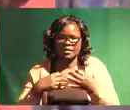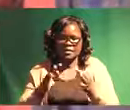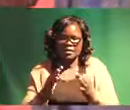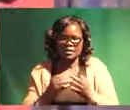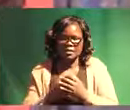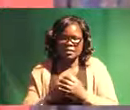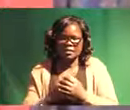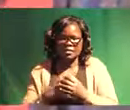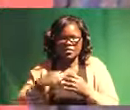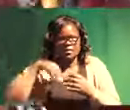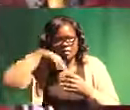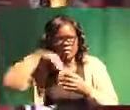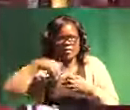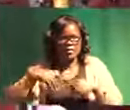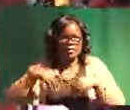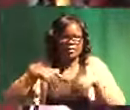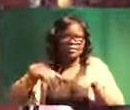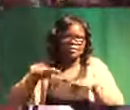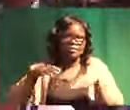ethirwa ni Raila.